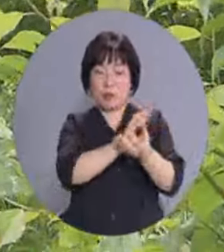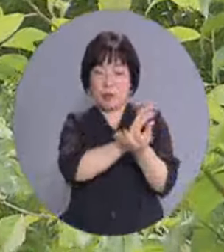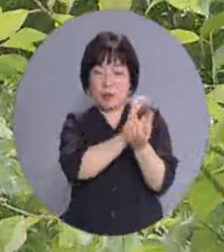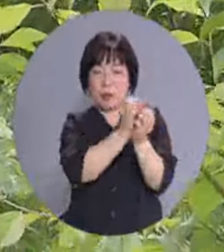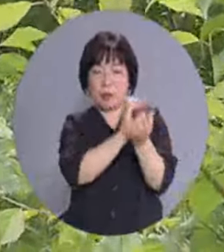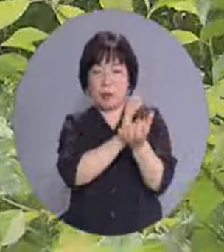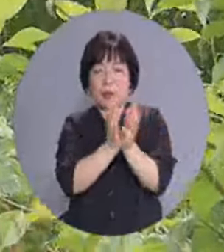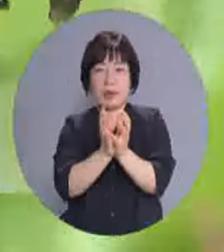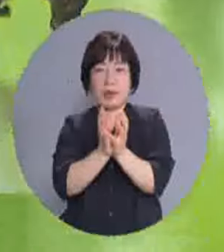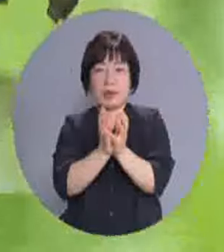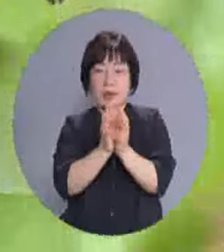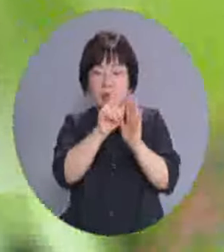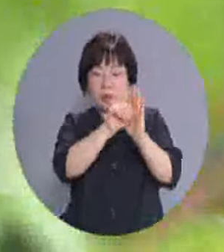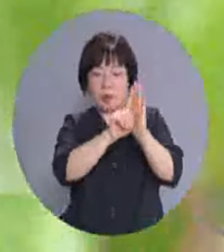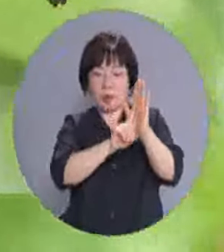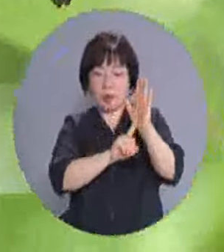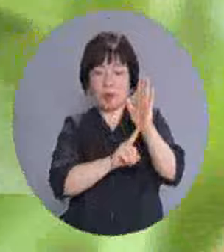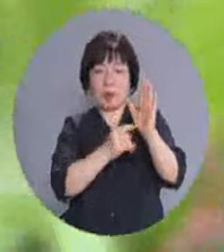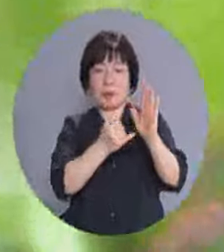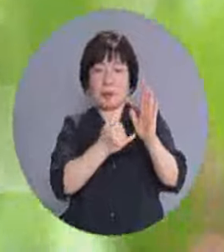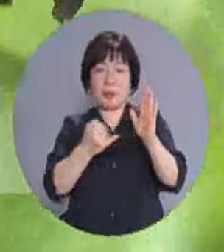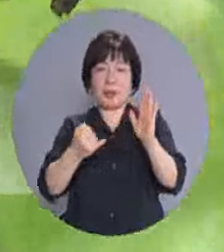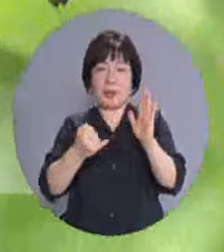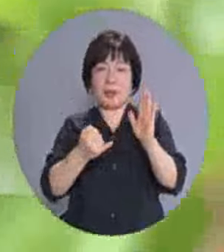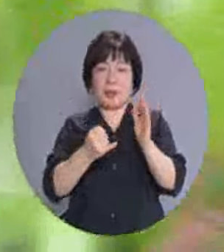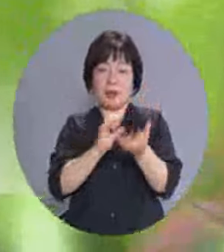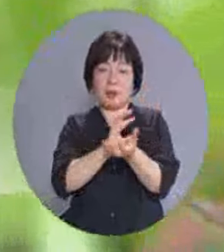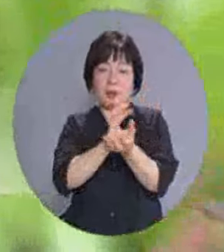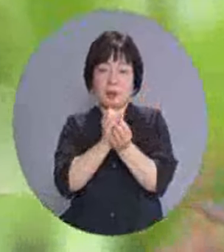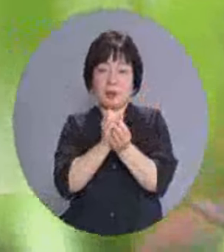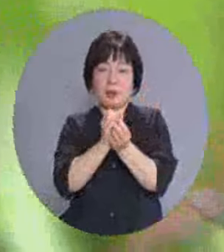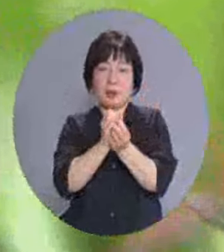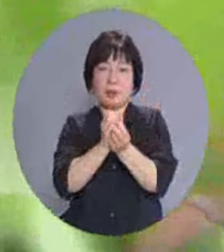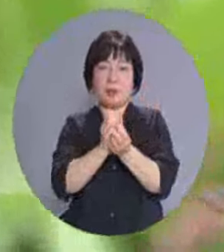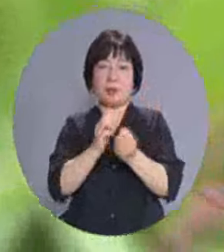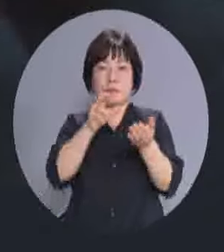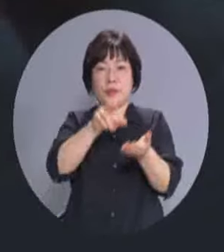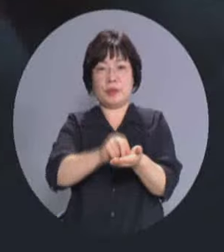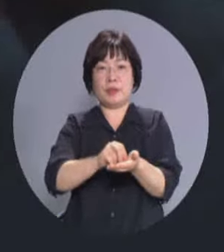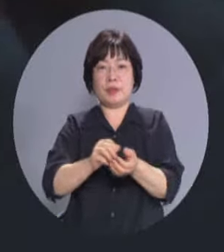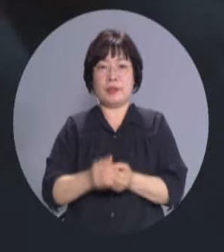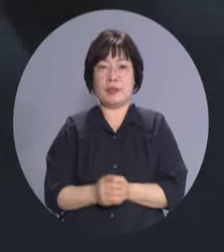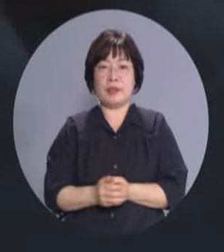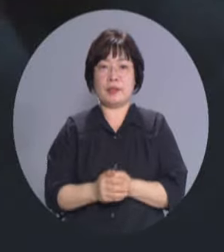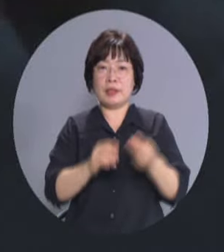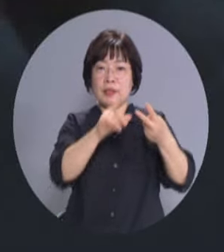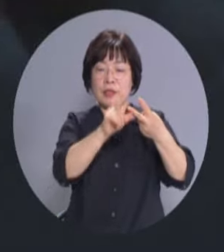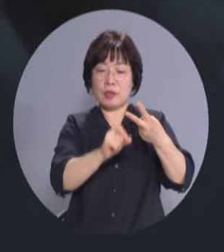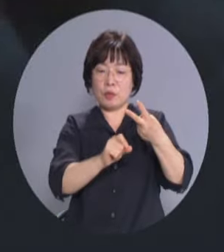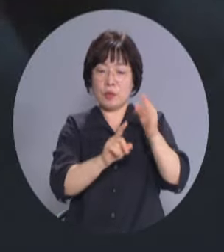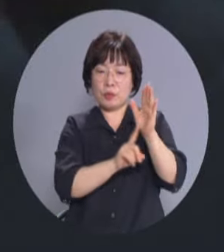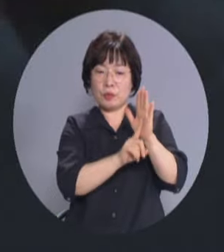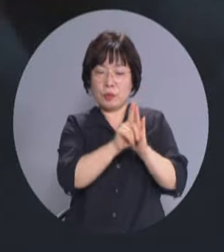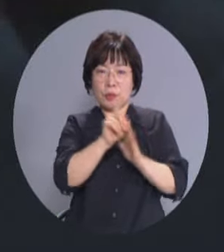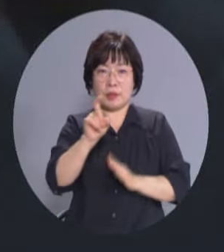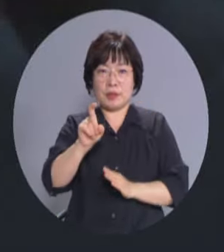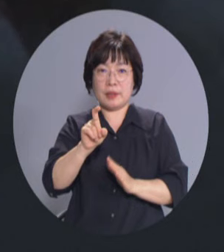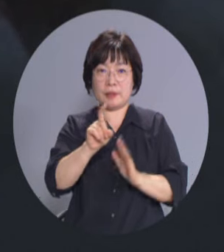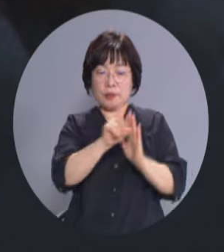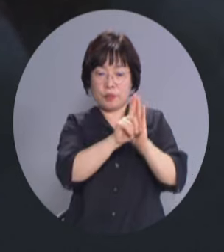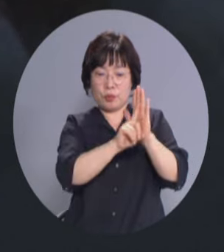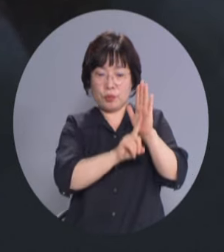피기 시작한 이후 영하 날씨가 이어지면서 정이 제대로 되지 않은 겁니다 지난 2월 10도를 넘던 광향